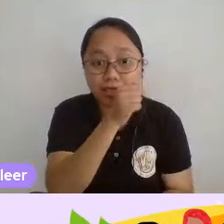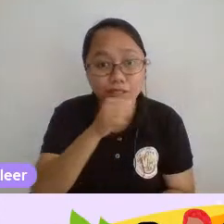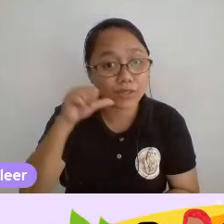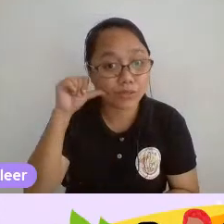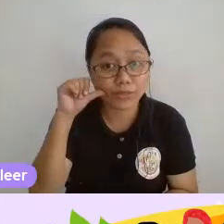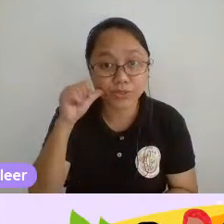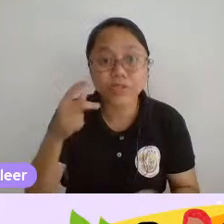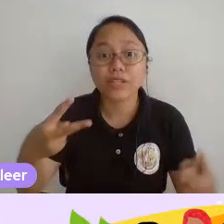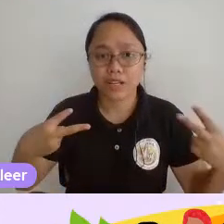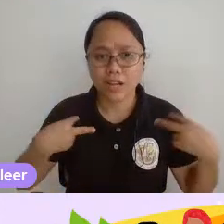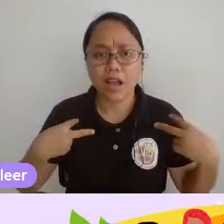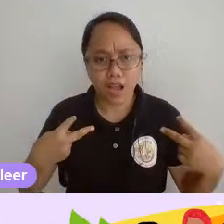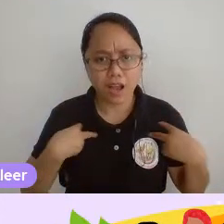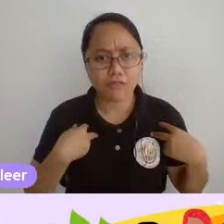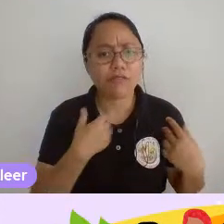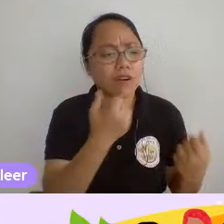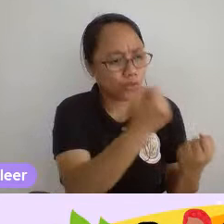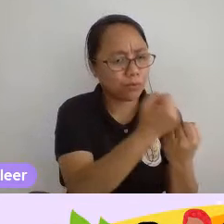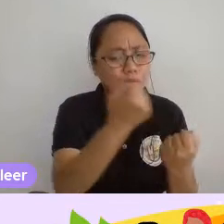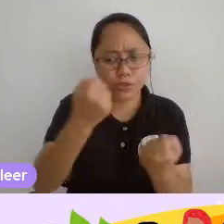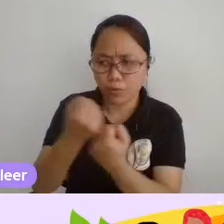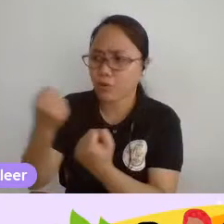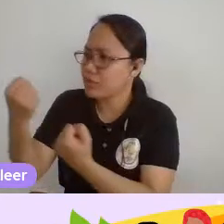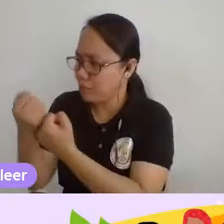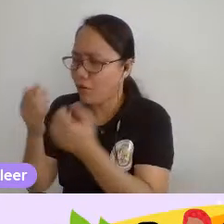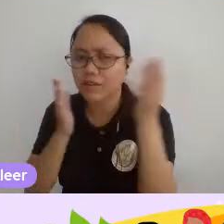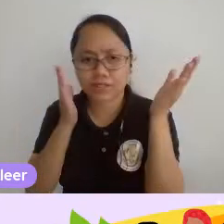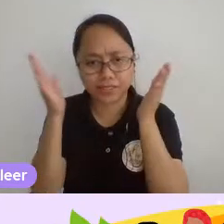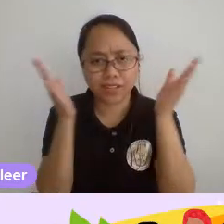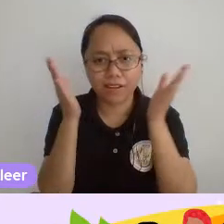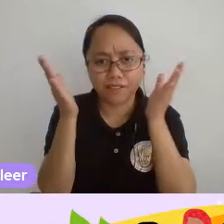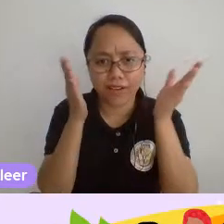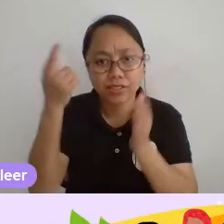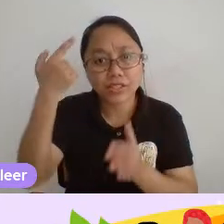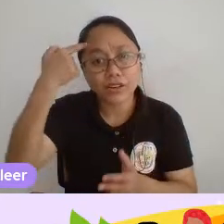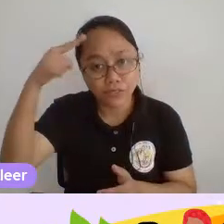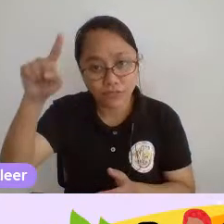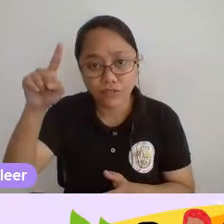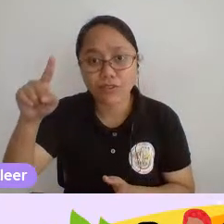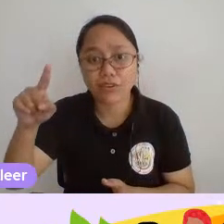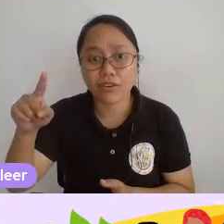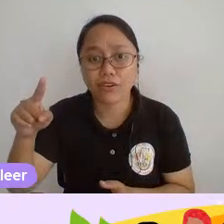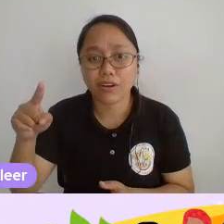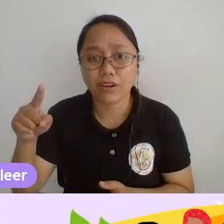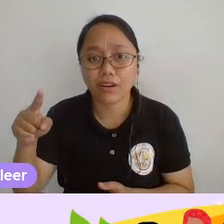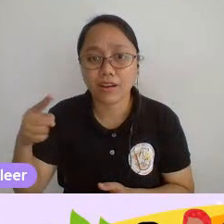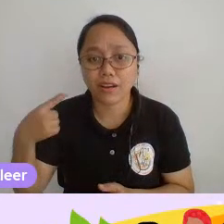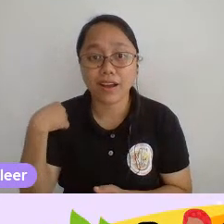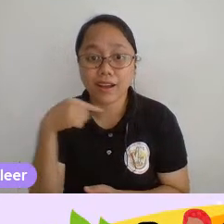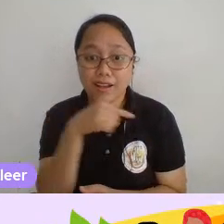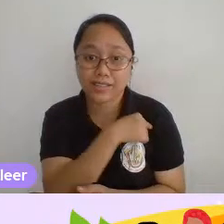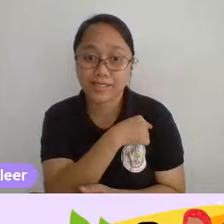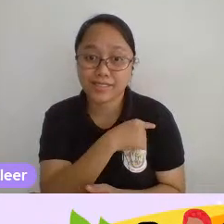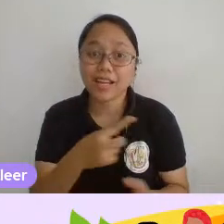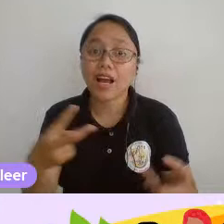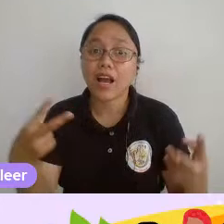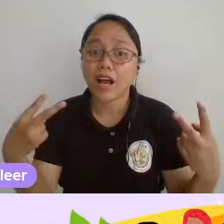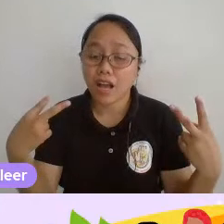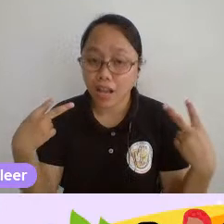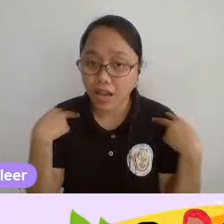Agribusiness and Marketing Assistance Service, or AMAS sa national. And pagdating naman po sa mga regional